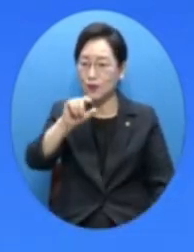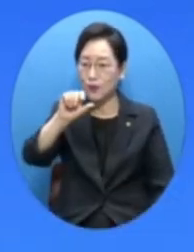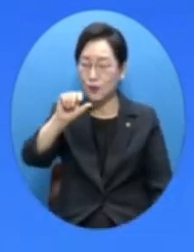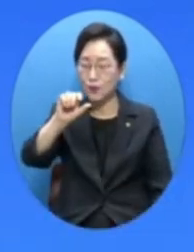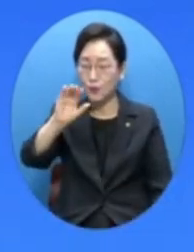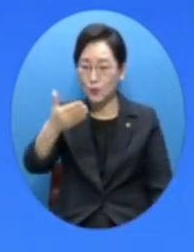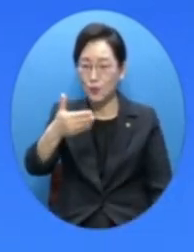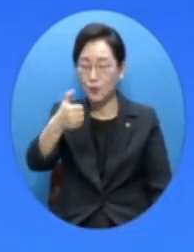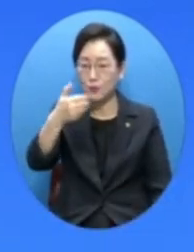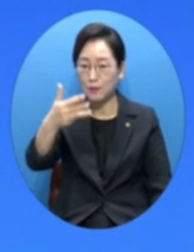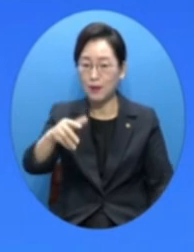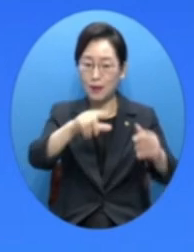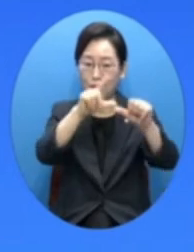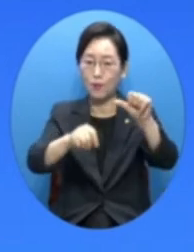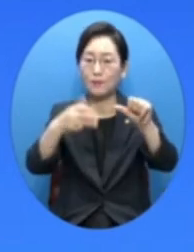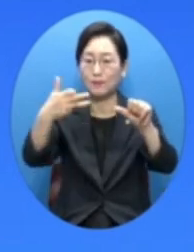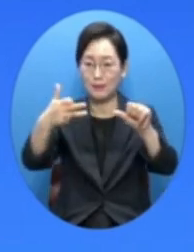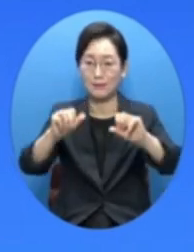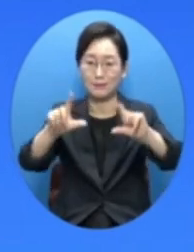1958년 5월 18일